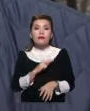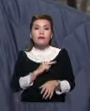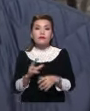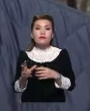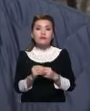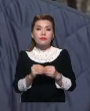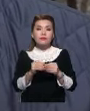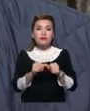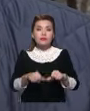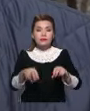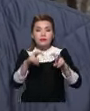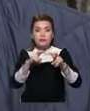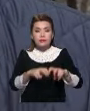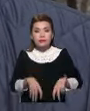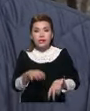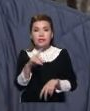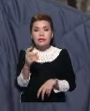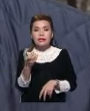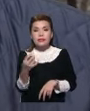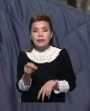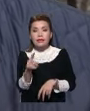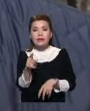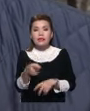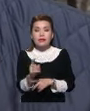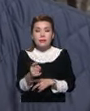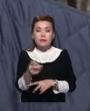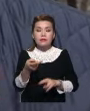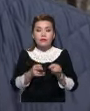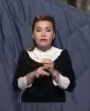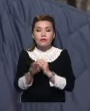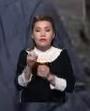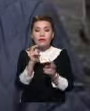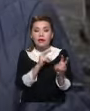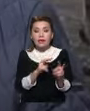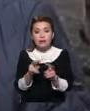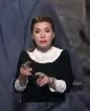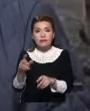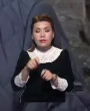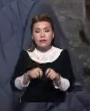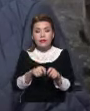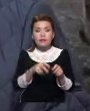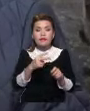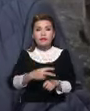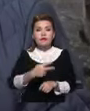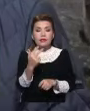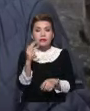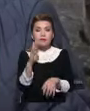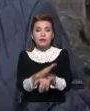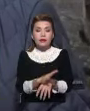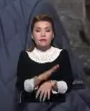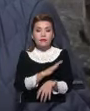инспекцией, совместно с Зайсан-Иртышской рыбной инспекцией. Проводим свои контрольные мероприятия. Вынесено 23 постановления